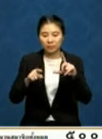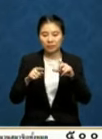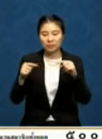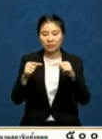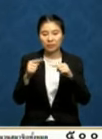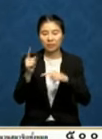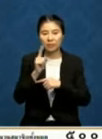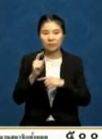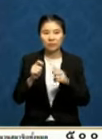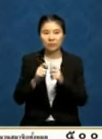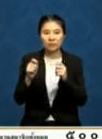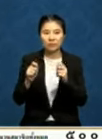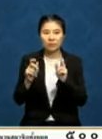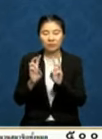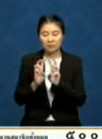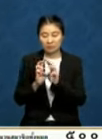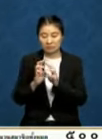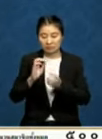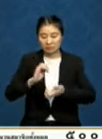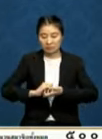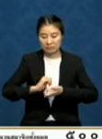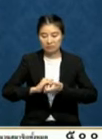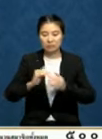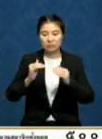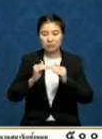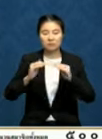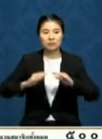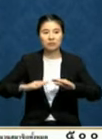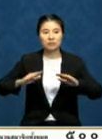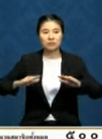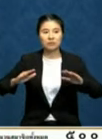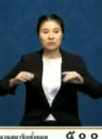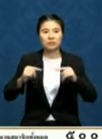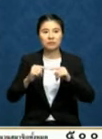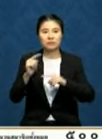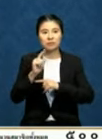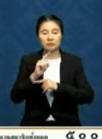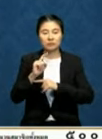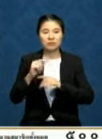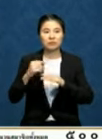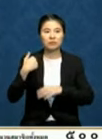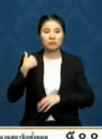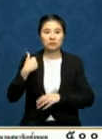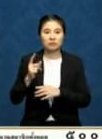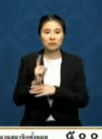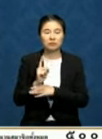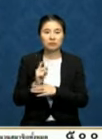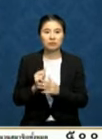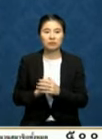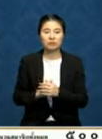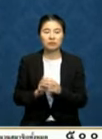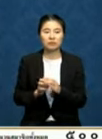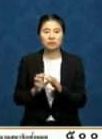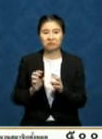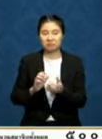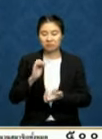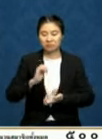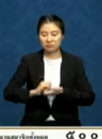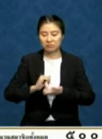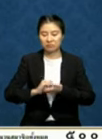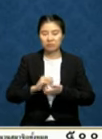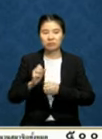ม้แต่ในอนุสัญญาว่าด้วยสิทธิเด็กนะคะใน Convention on the Rights of the Child นะคะที่เราได้ลงสัตยาบันไปแล้ว